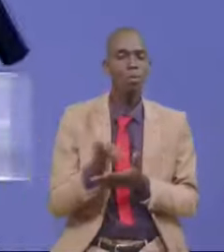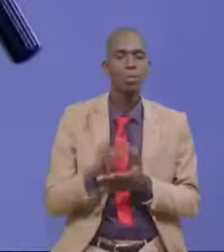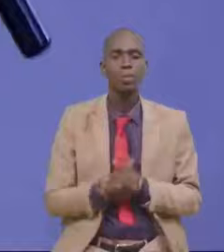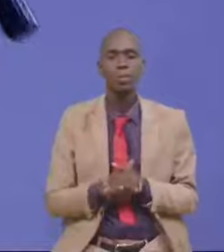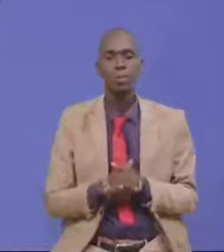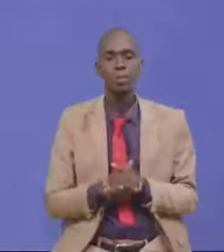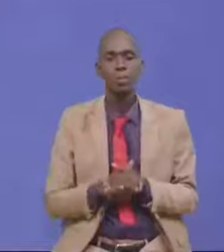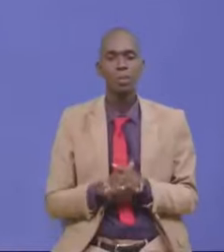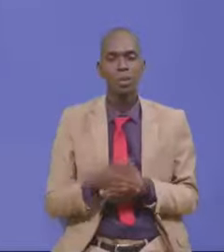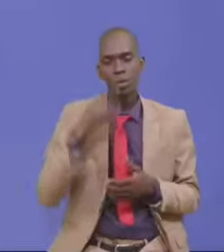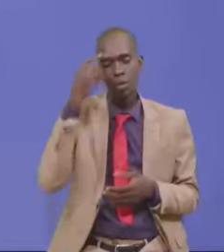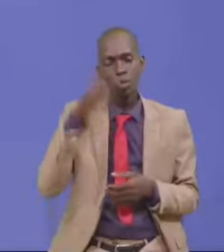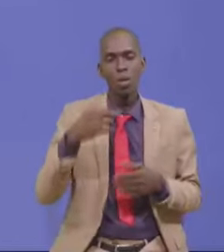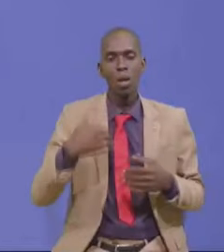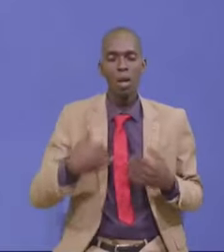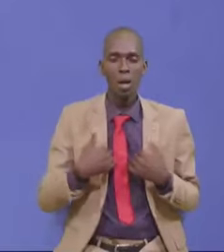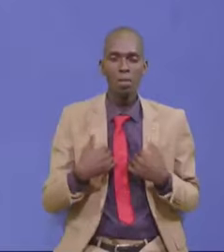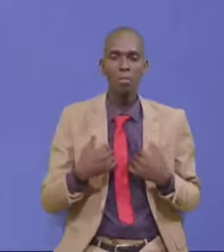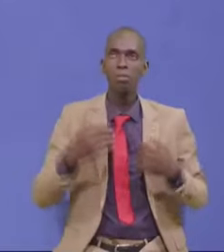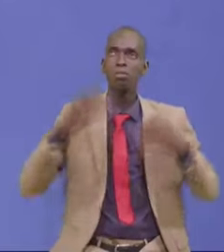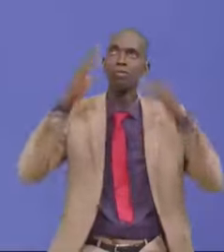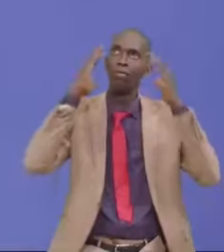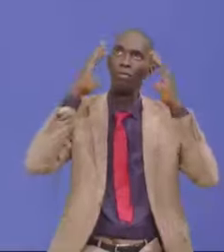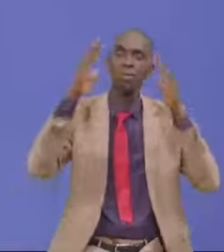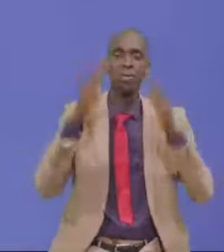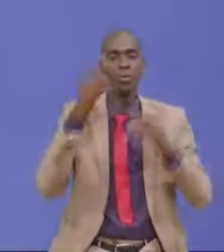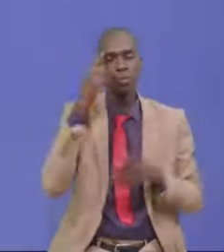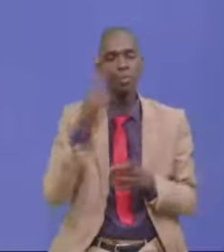Parce que vous êtes déterminé pour la vérité.